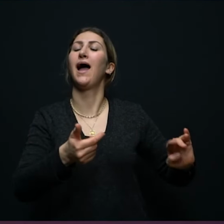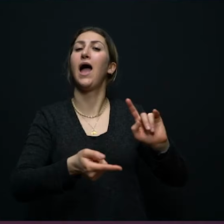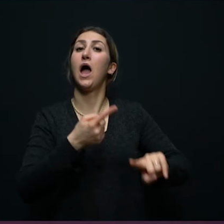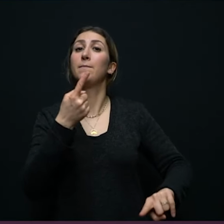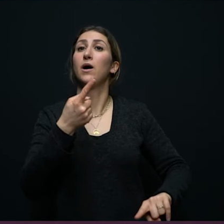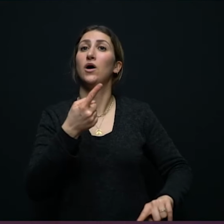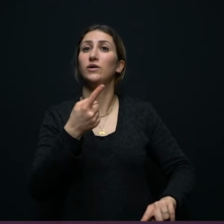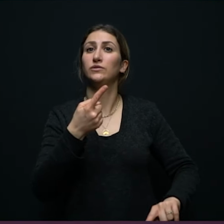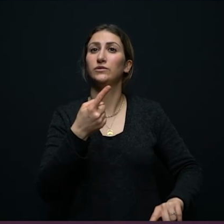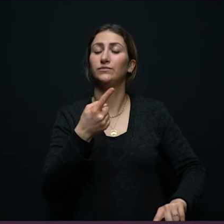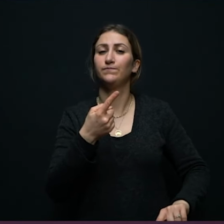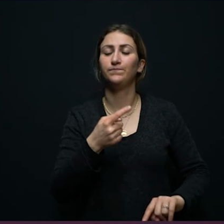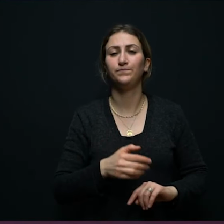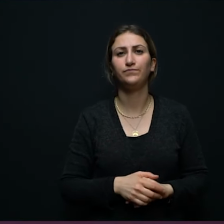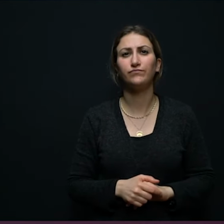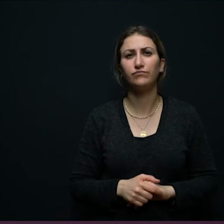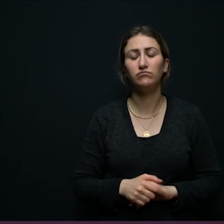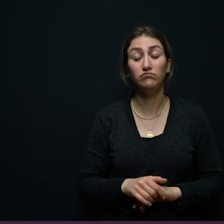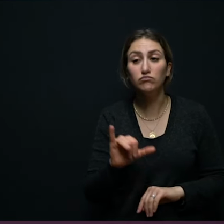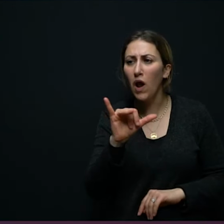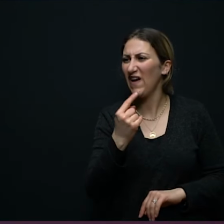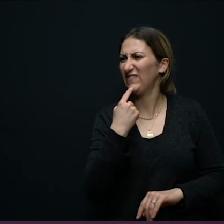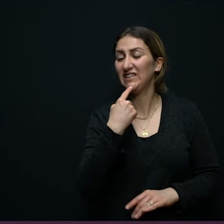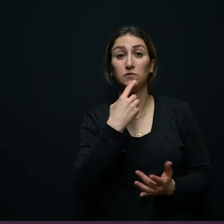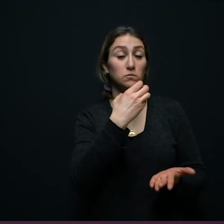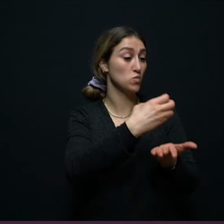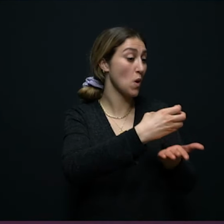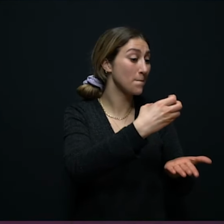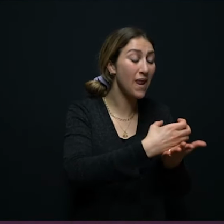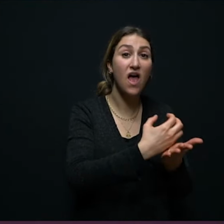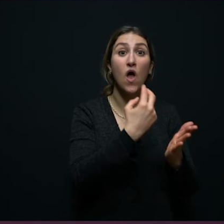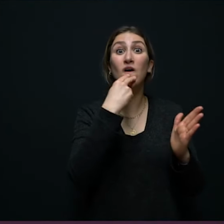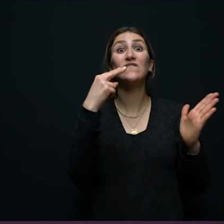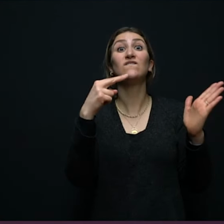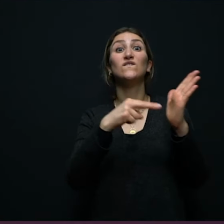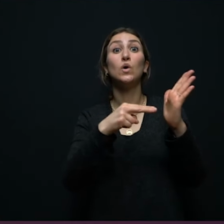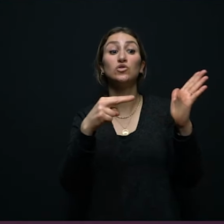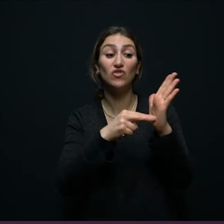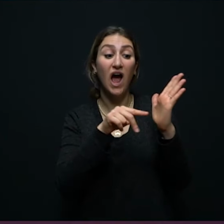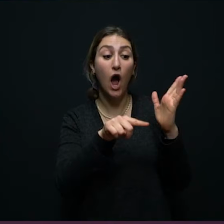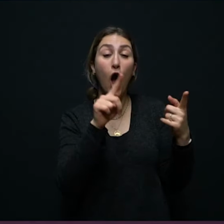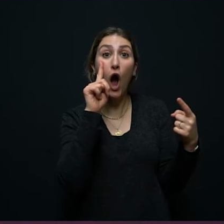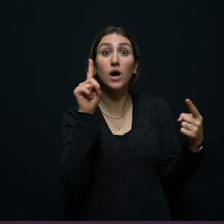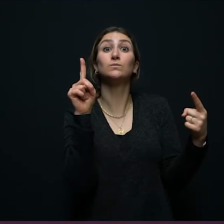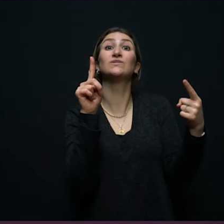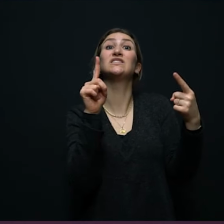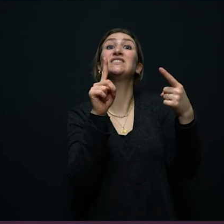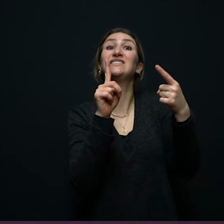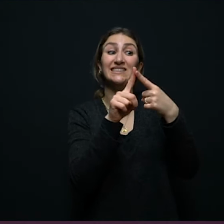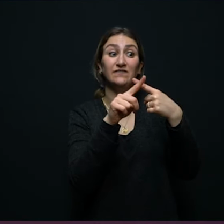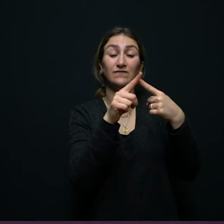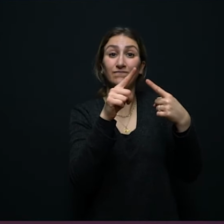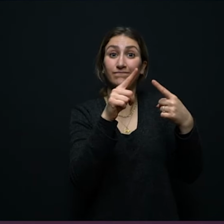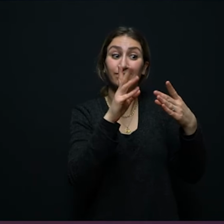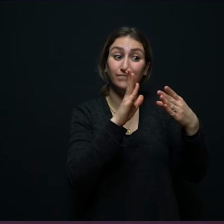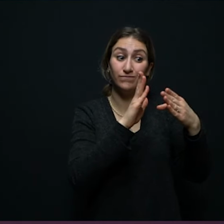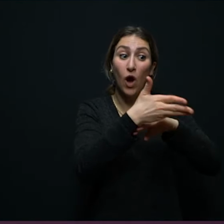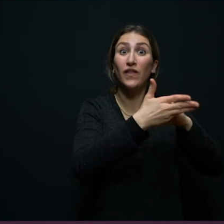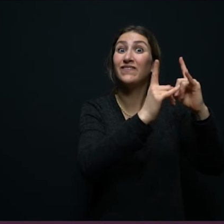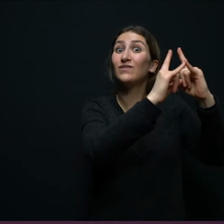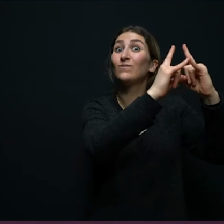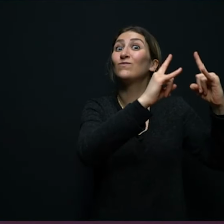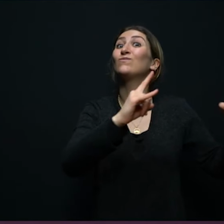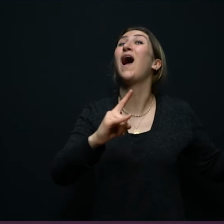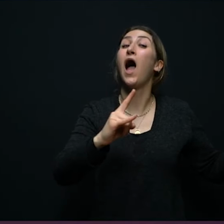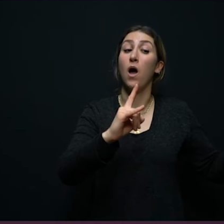mis à part et à partir du moment où le gobelet et la fourchette qui devait servir dans le temps était mis à part ce n'était plus n'importe